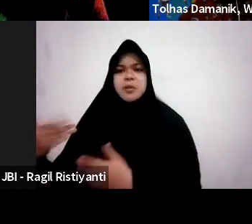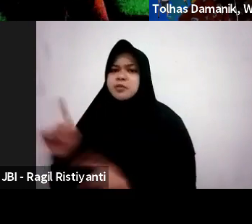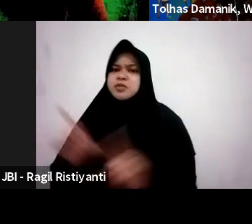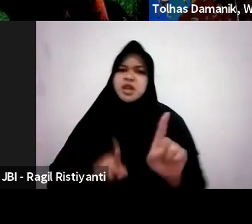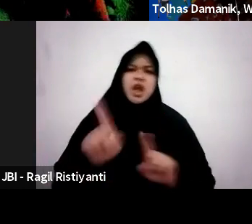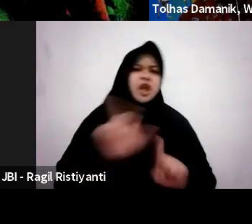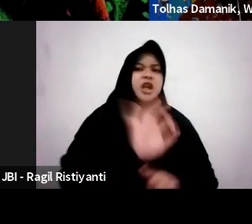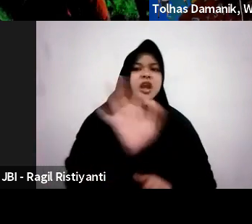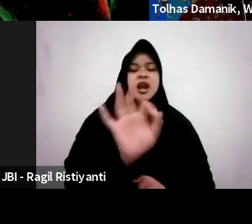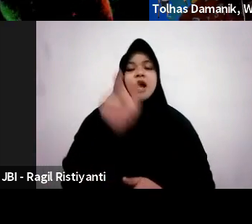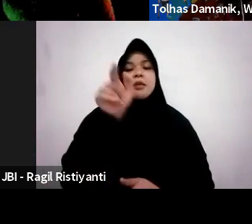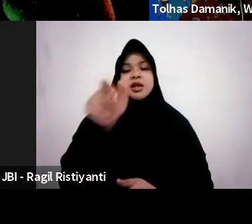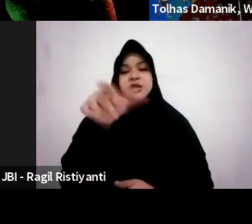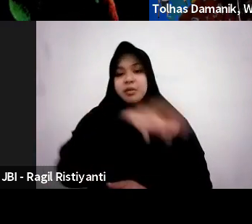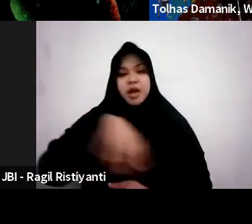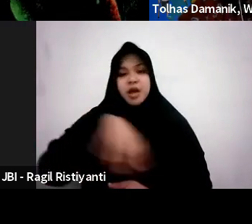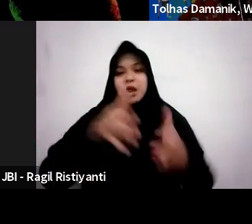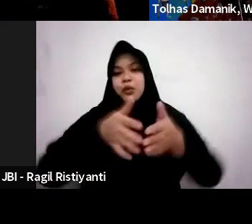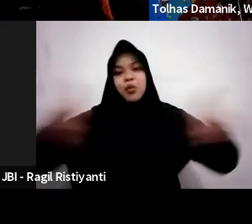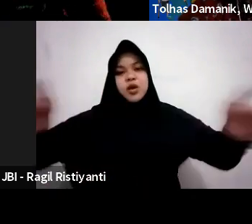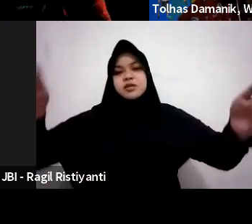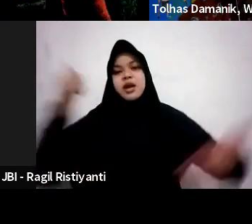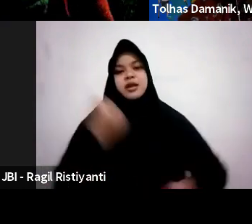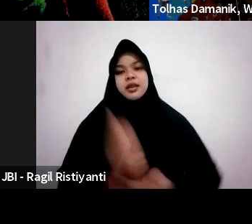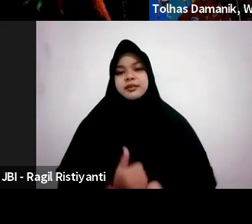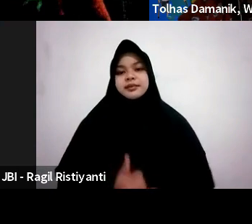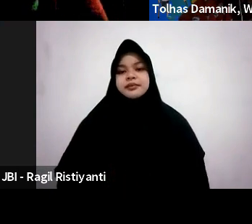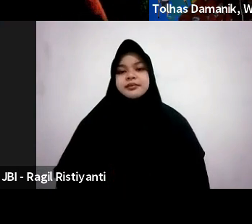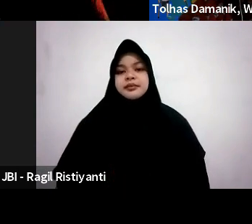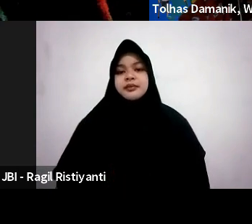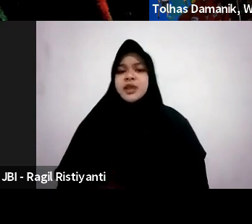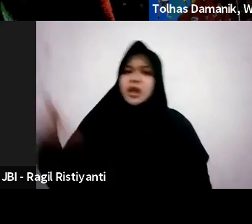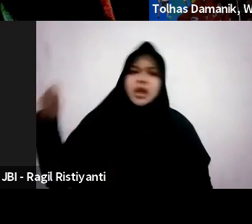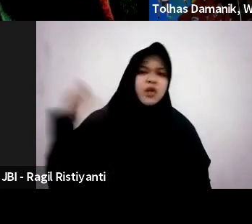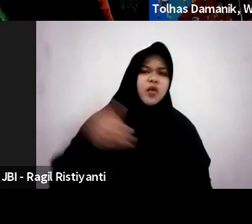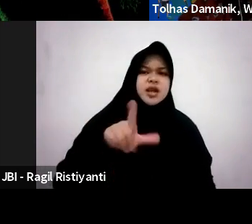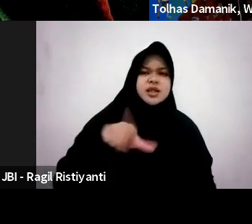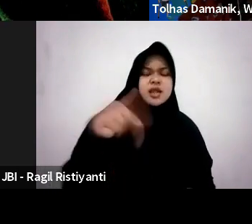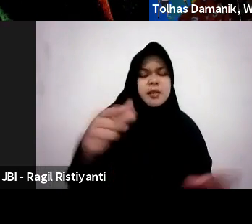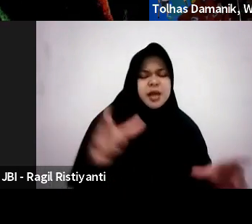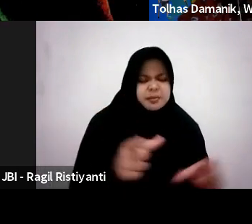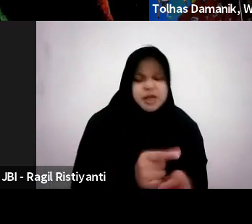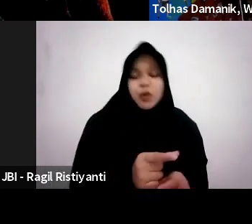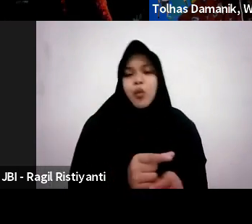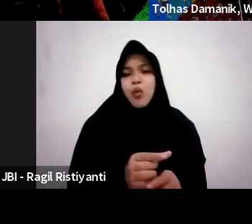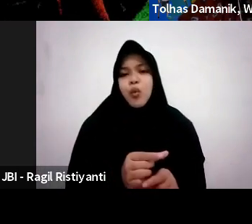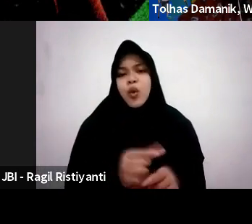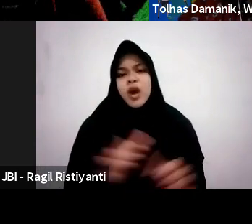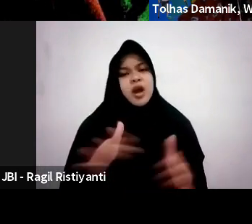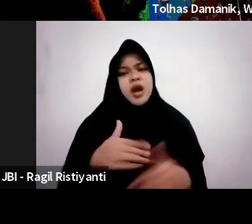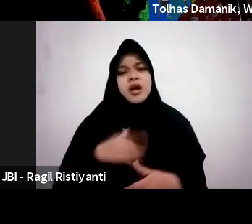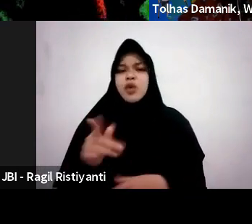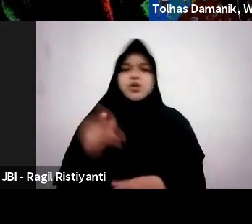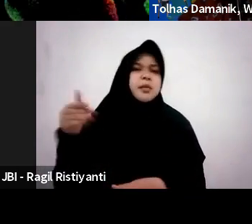Kenapa area kita luas banget gitu berganti intervensinya harus sampai ke micro kalau tidak sampai ke micro susah